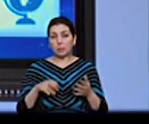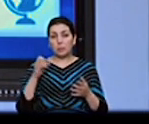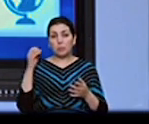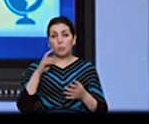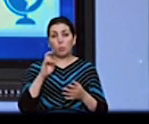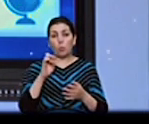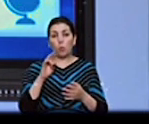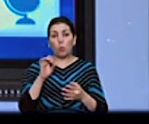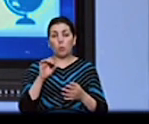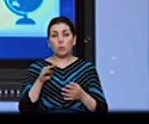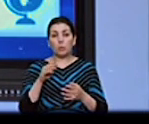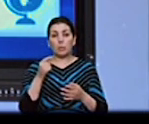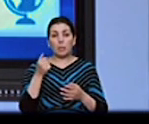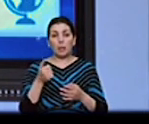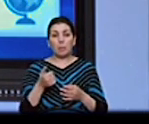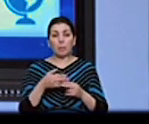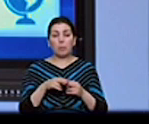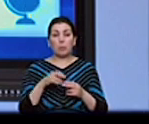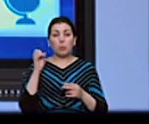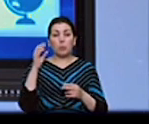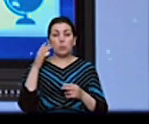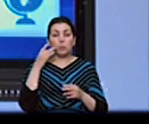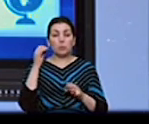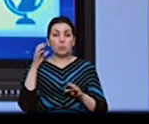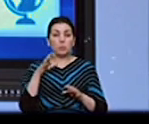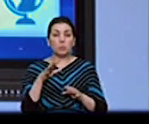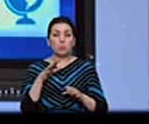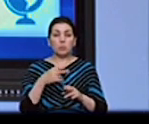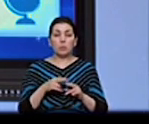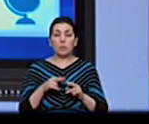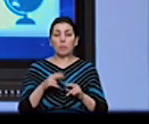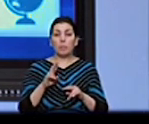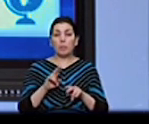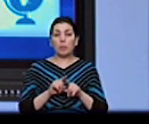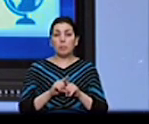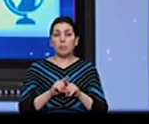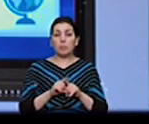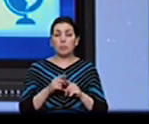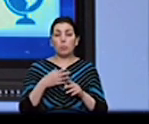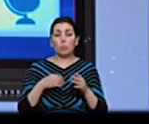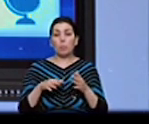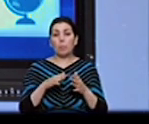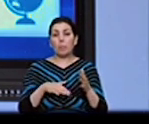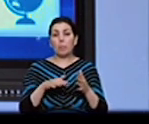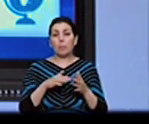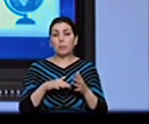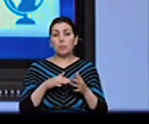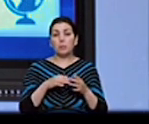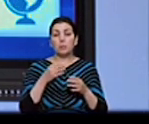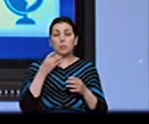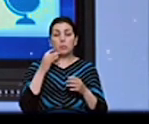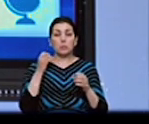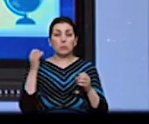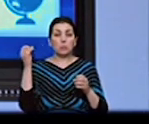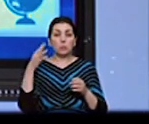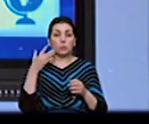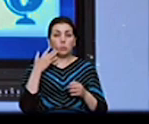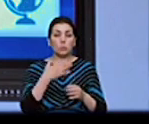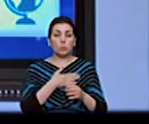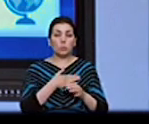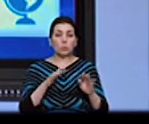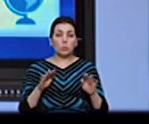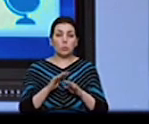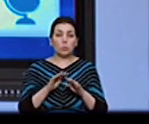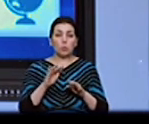bulutli kunlar kam bo'lib, quyosh nur sochib turadi. Shuning uchun ham mamlakatimiz serquyosh o'lka deb atalar